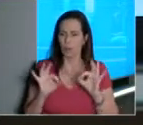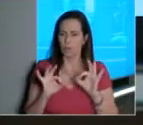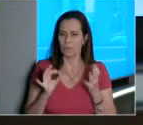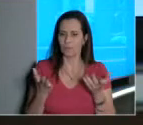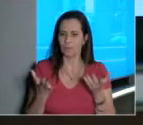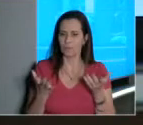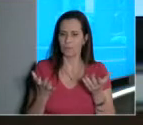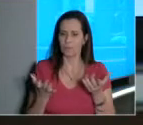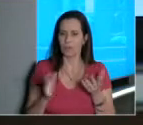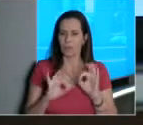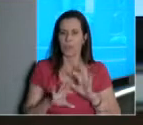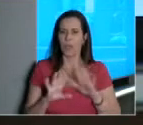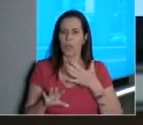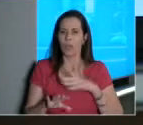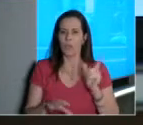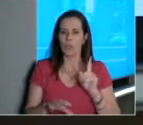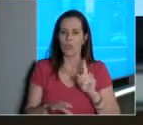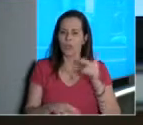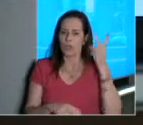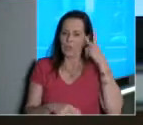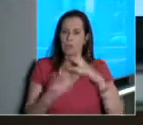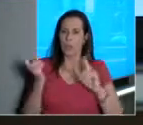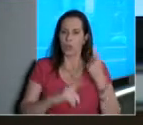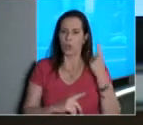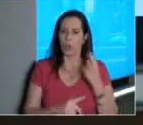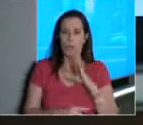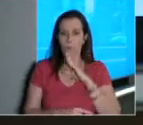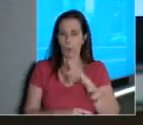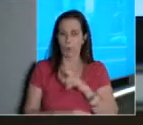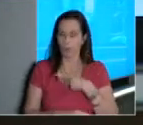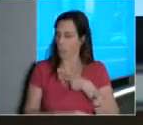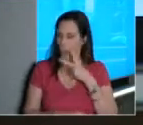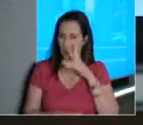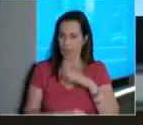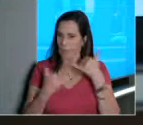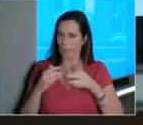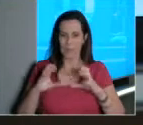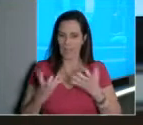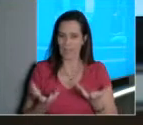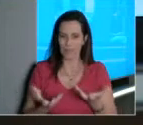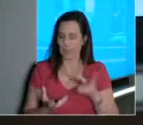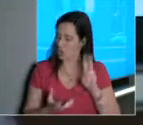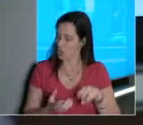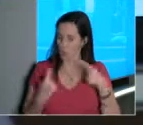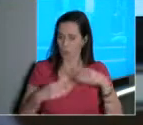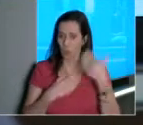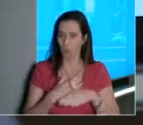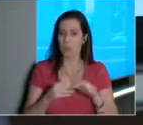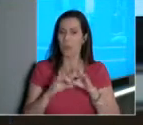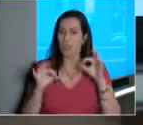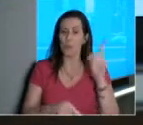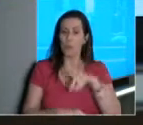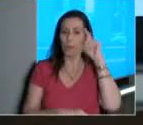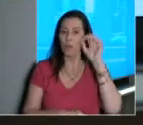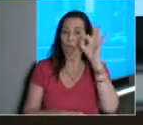יודע, רצון ממישהו שיבין בכלל מה קורה עליהם. הבעיה הזאת, והנה אנחנו רואים אותה היום גם בפתח תקווה בוערת בימים האחרונים, שהתחילה בדרום